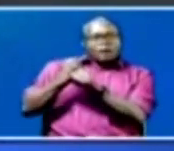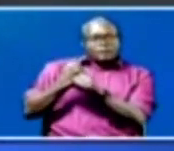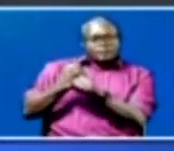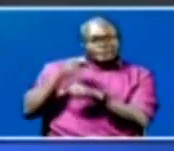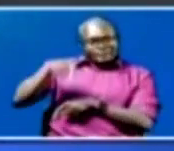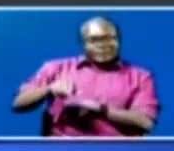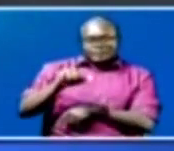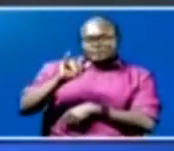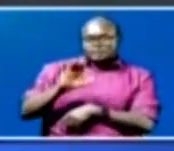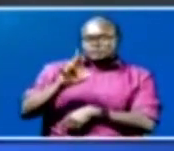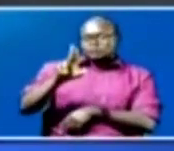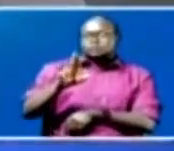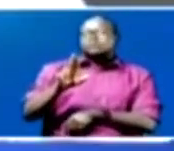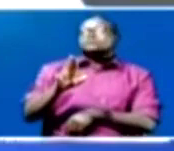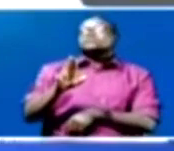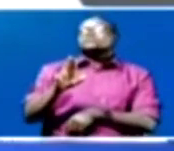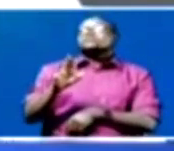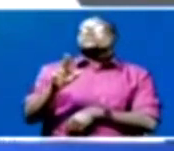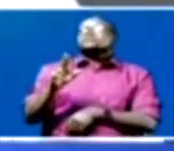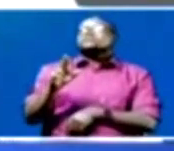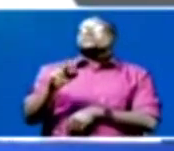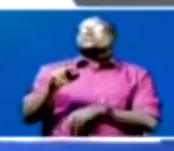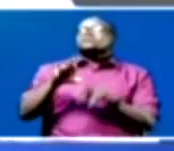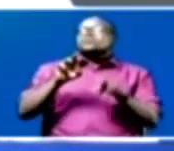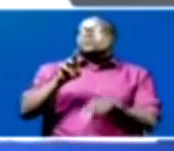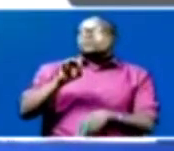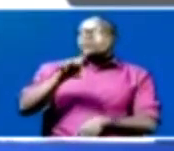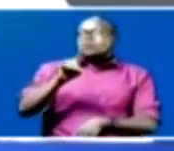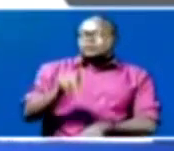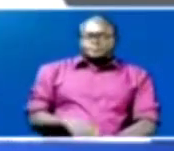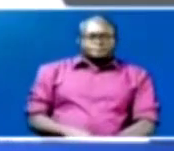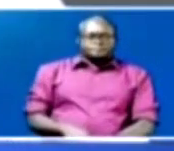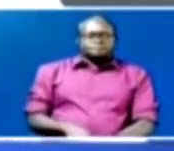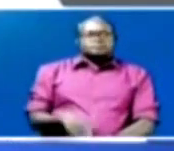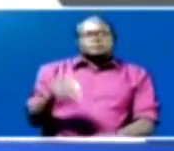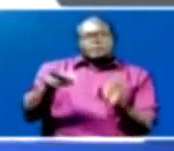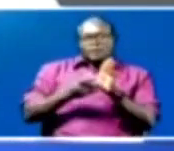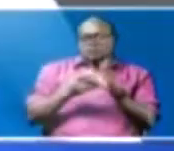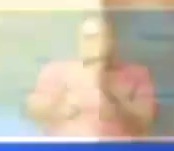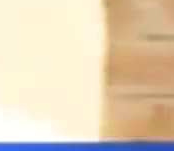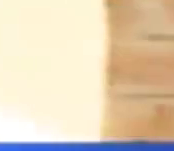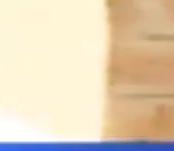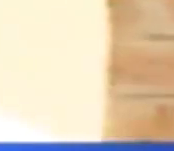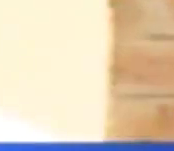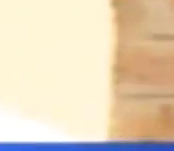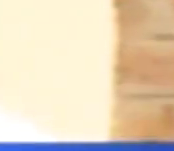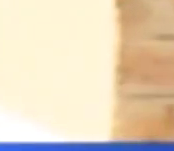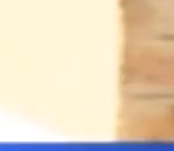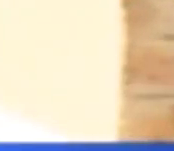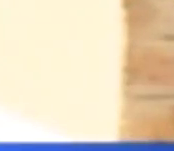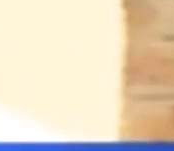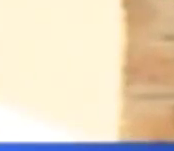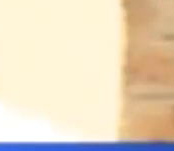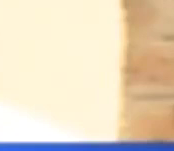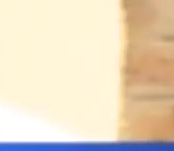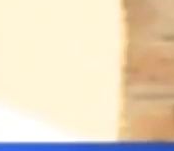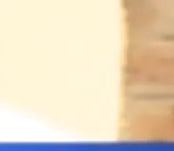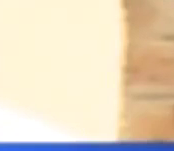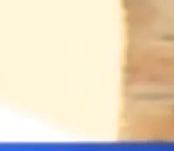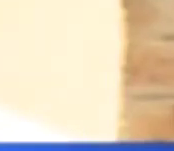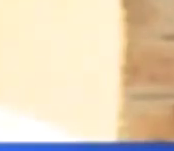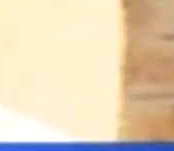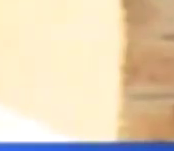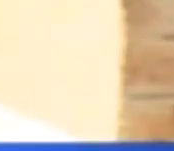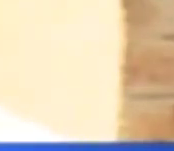ya dharura. Hali iliyomwacha katika hali mahututi. Madaktari wanamwangalia sasa. A relative jumping on our colleague